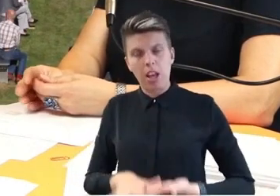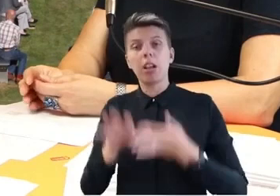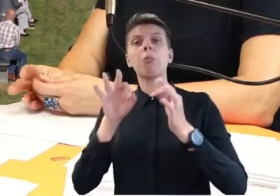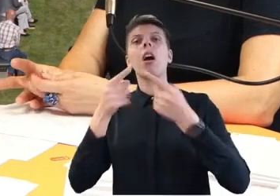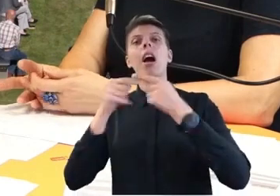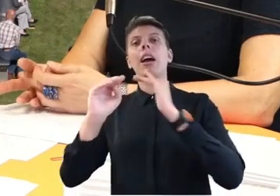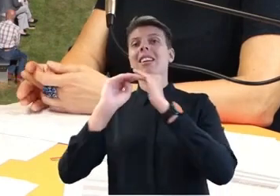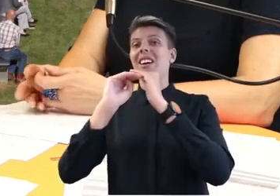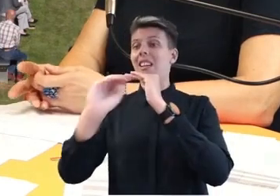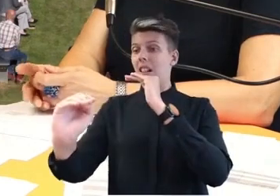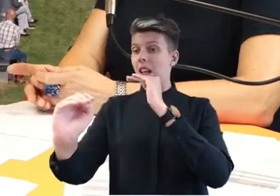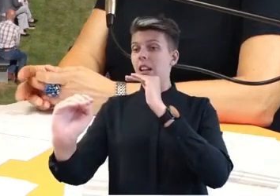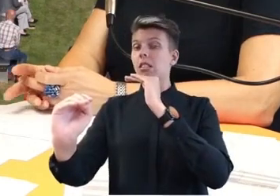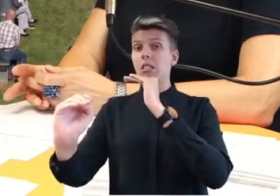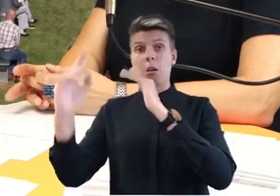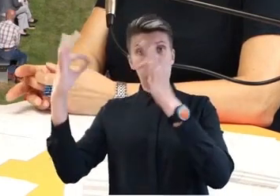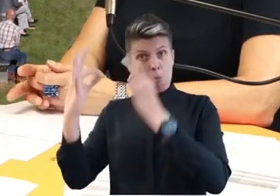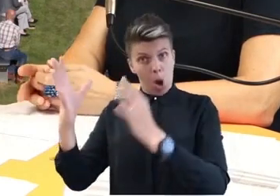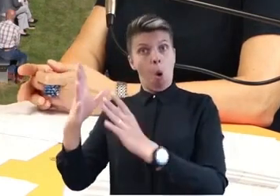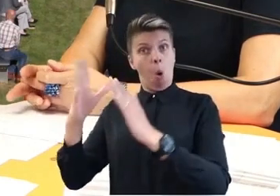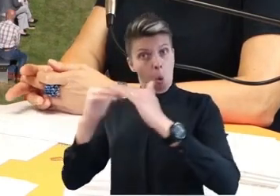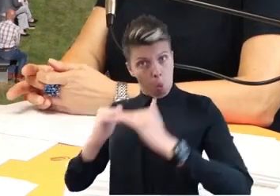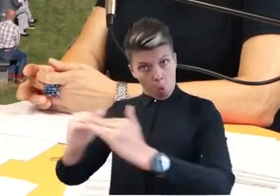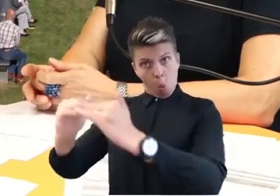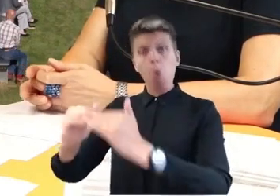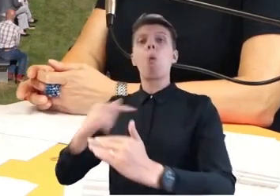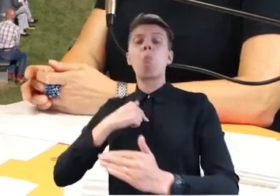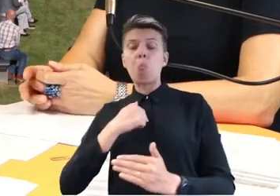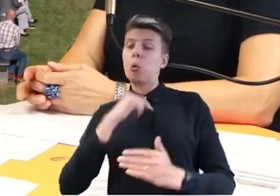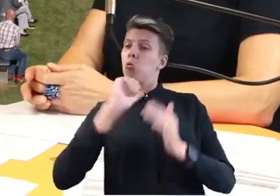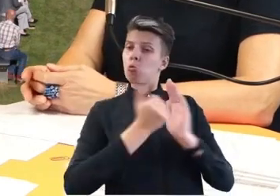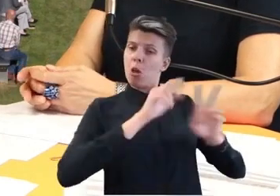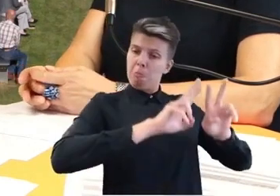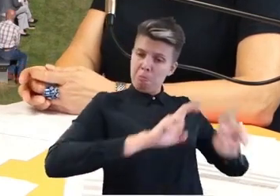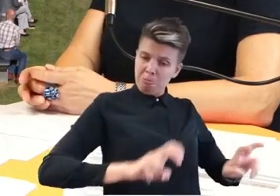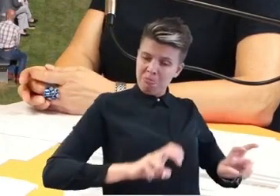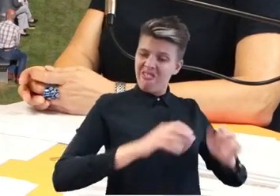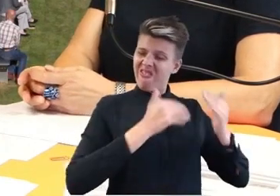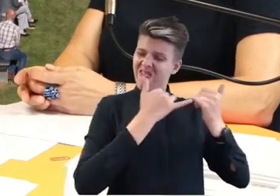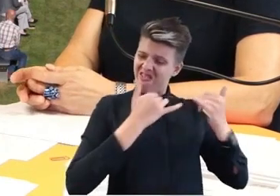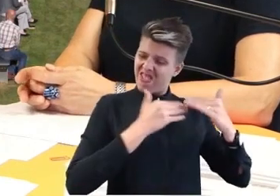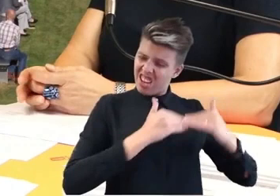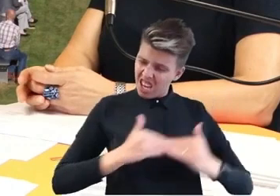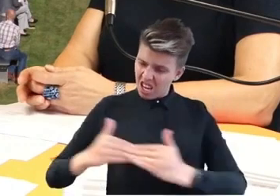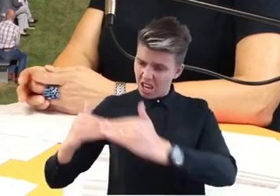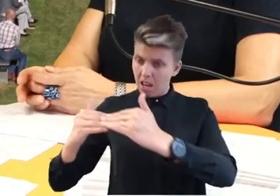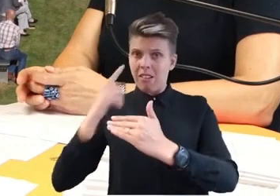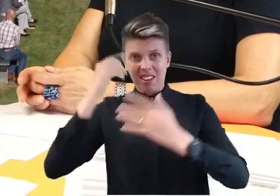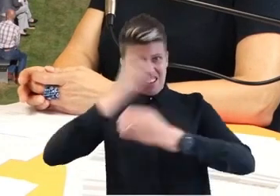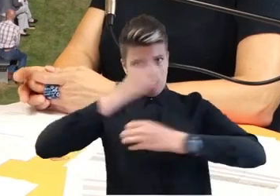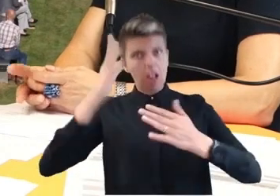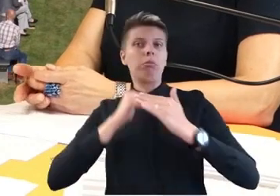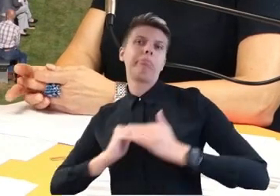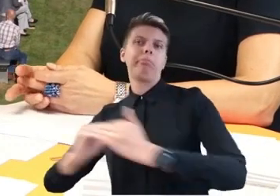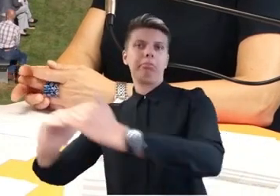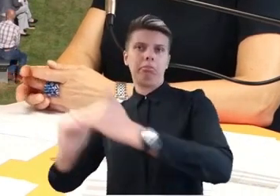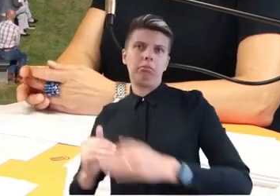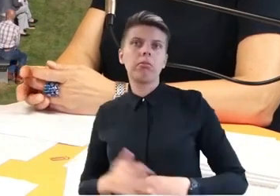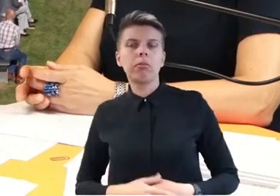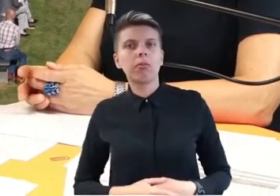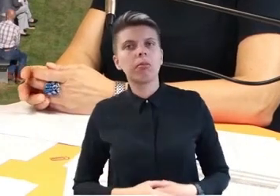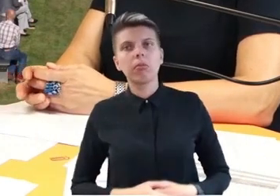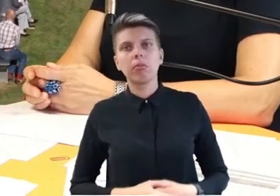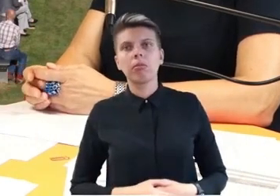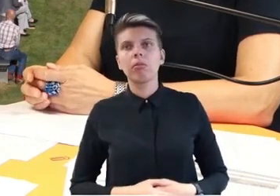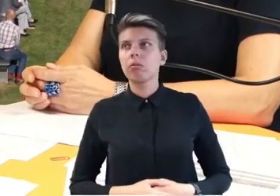die wir ihnen bieten können und das ist wie ich finde also echt einer sehr sehr intensive